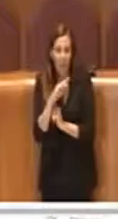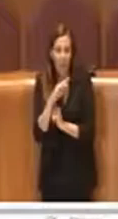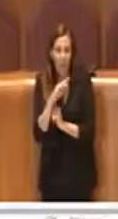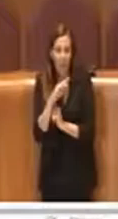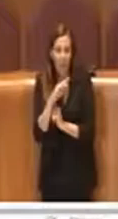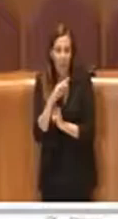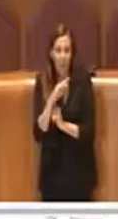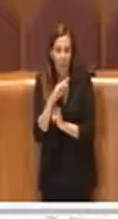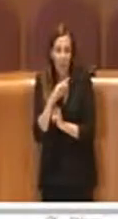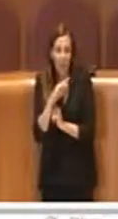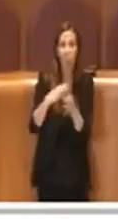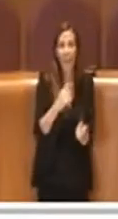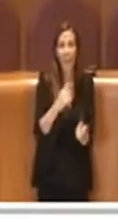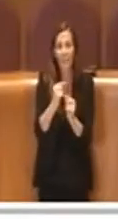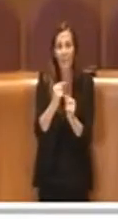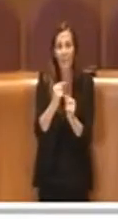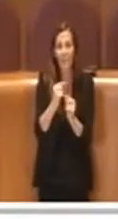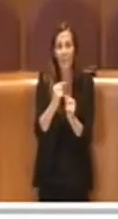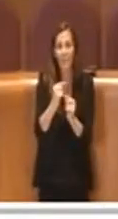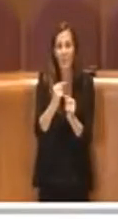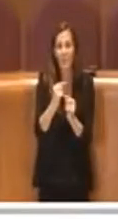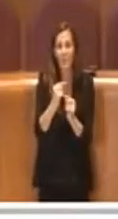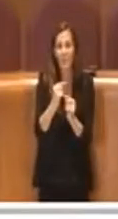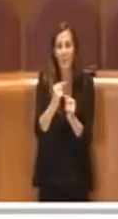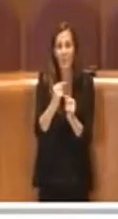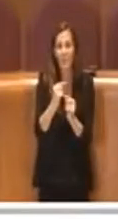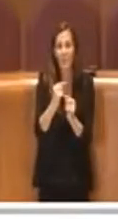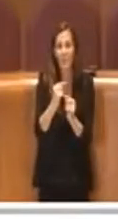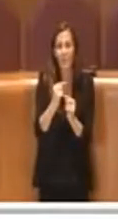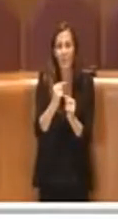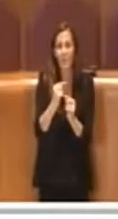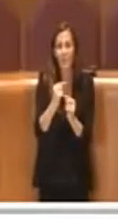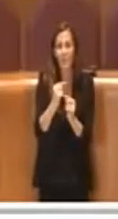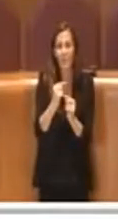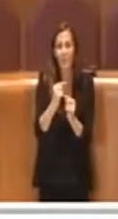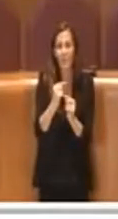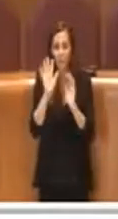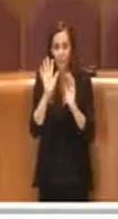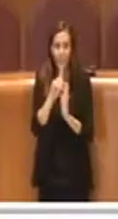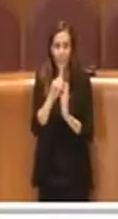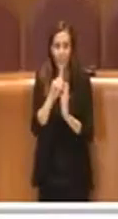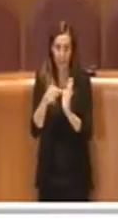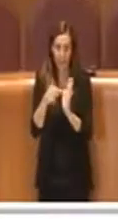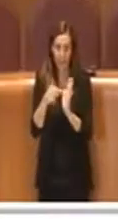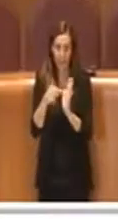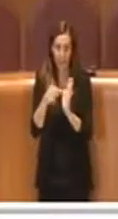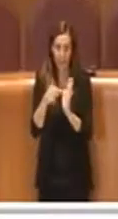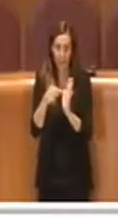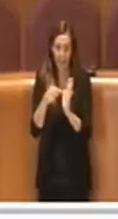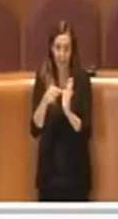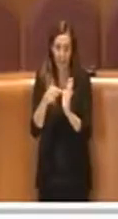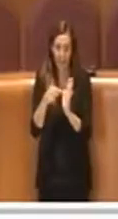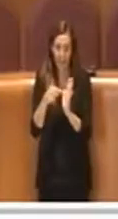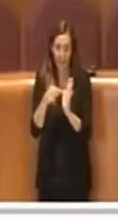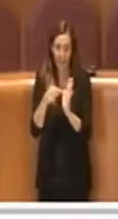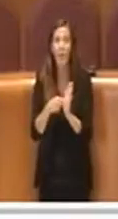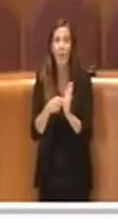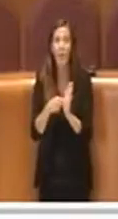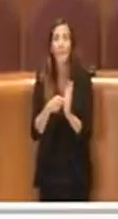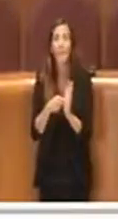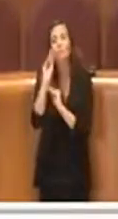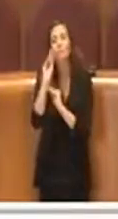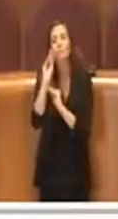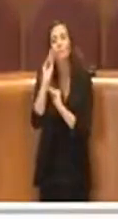discussione che non sia chiara una cosa allora all'interno del deliberato viene richiesta la singola conferenza dei